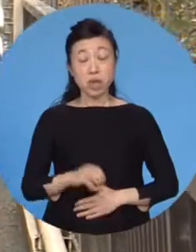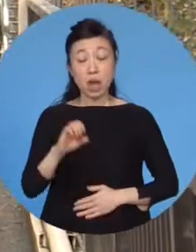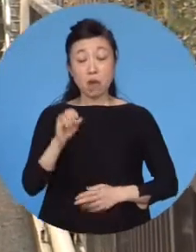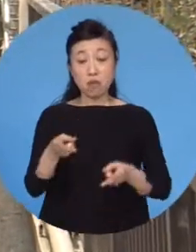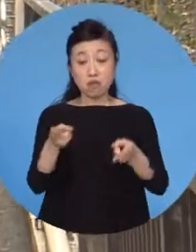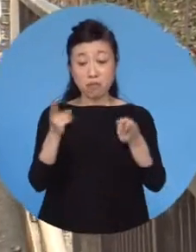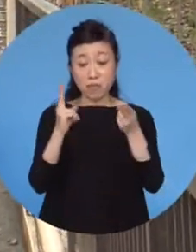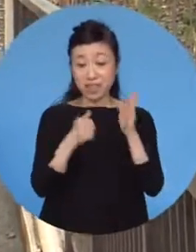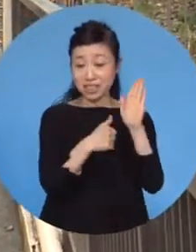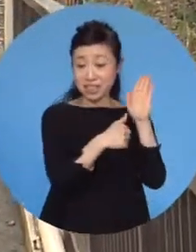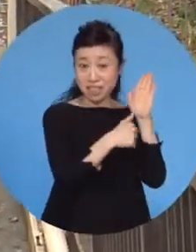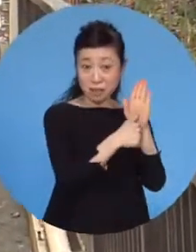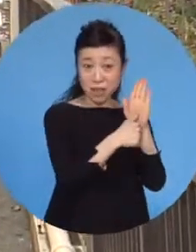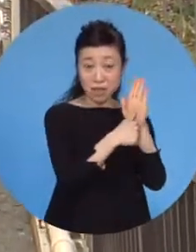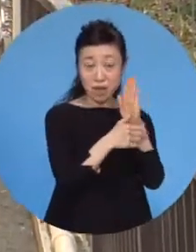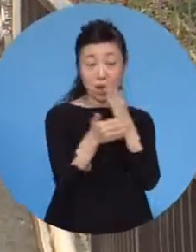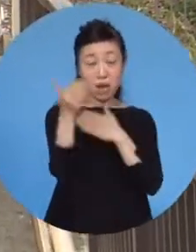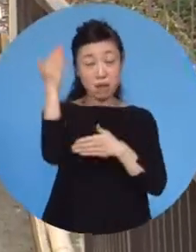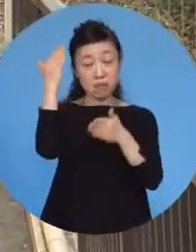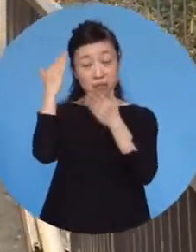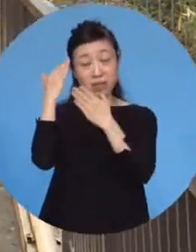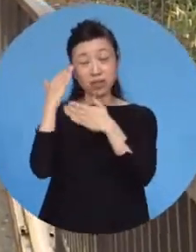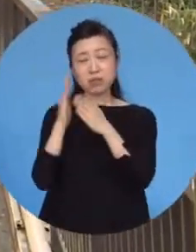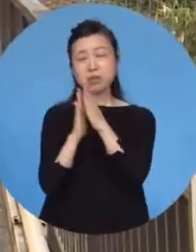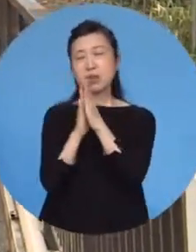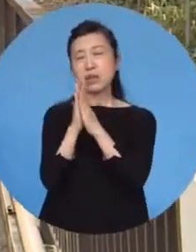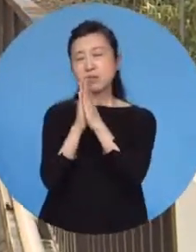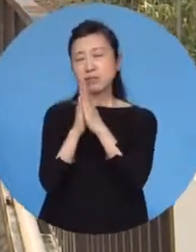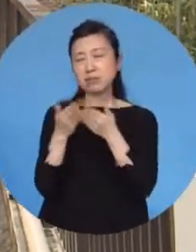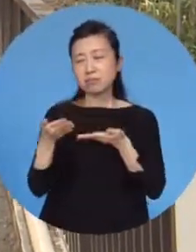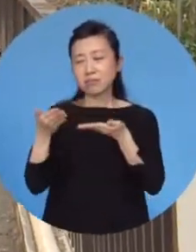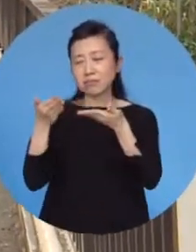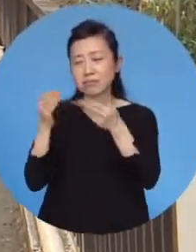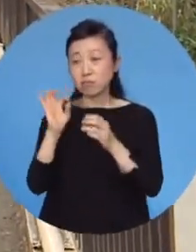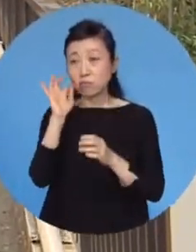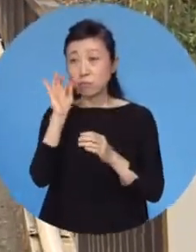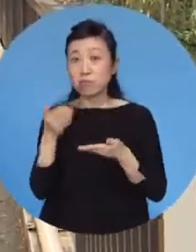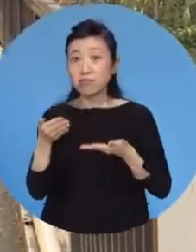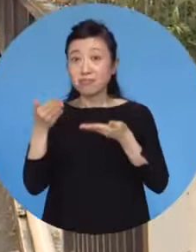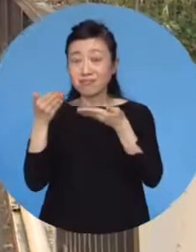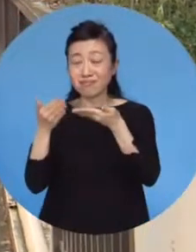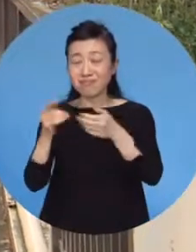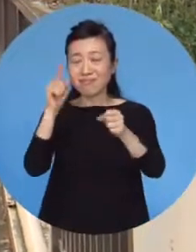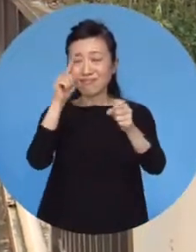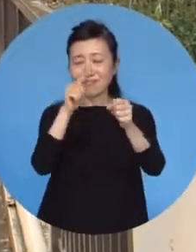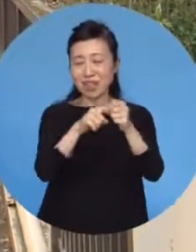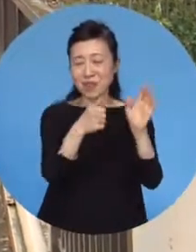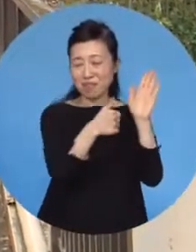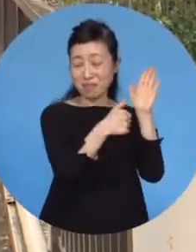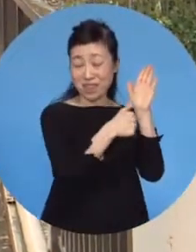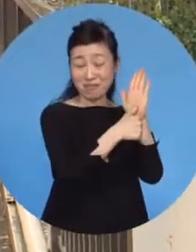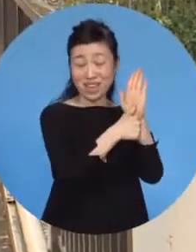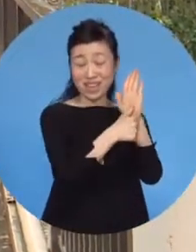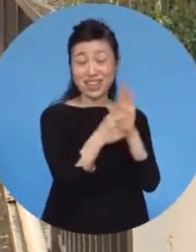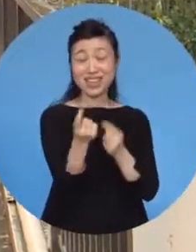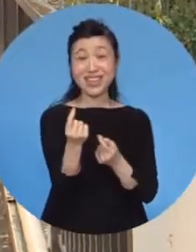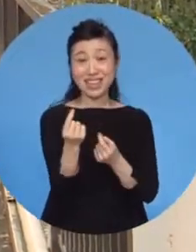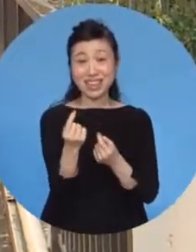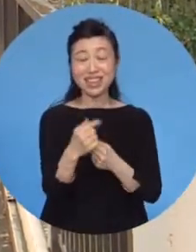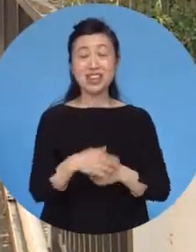奥前橋という名前は昔の人たちがご先祖様にお米をお供えしに行ったことが由来だったんです